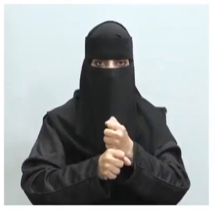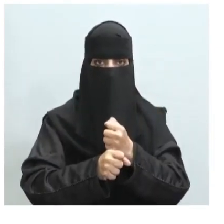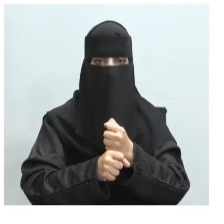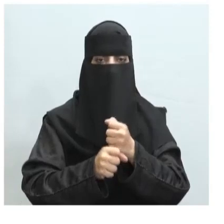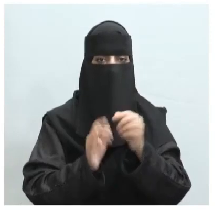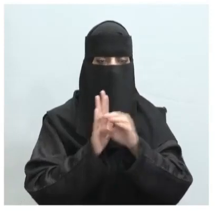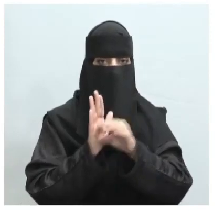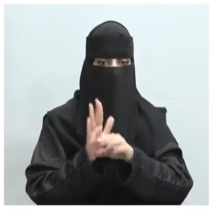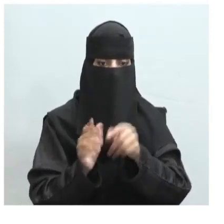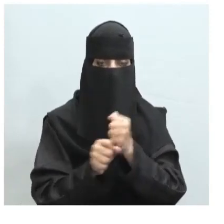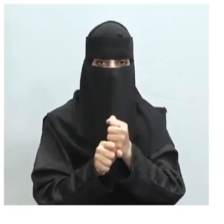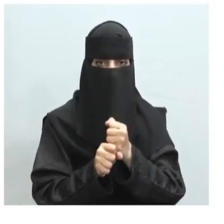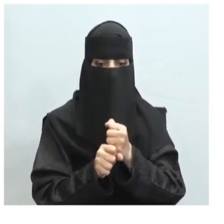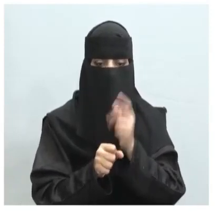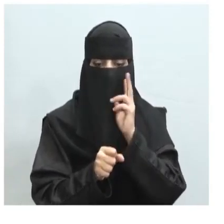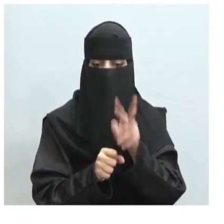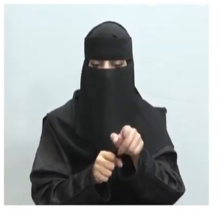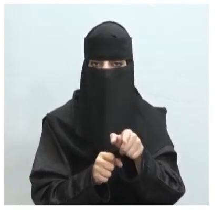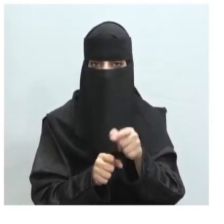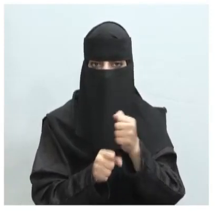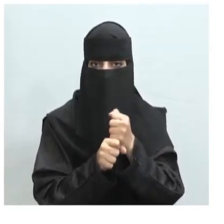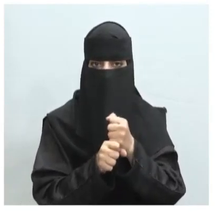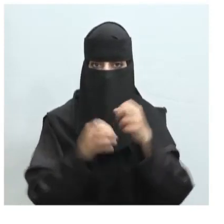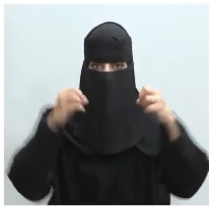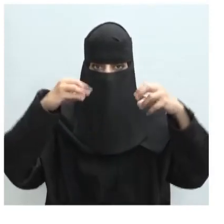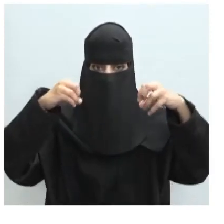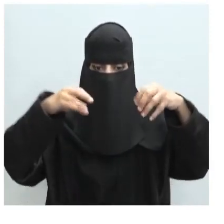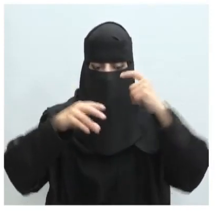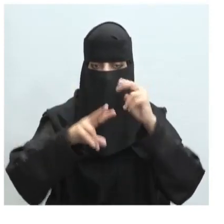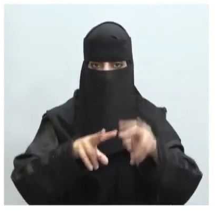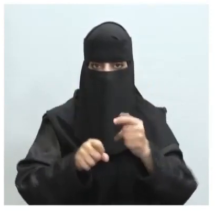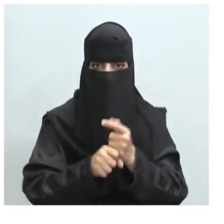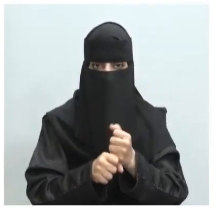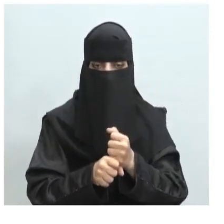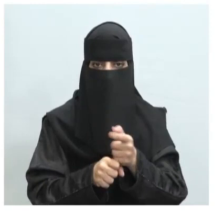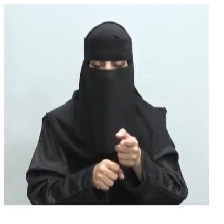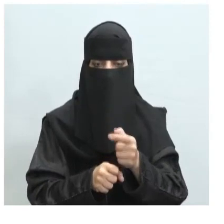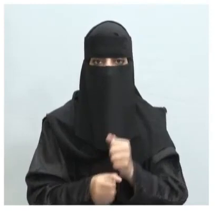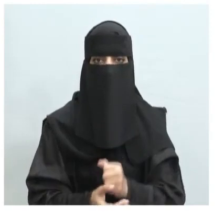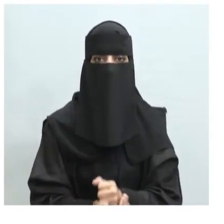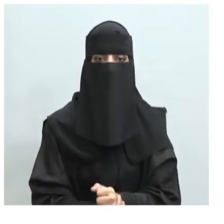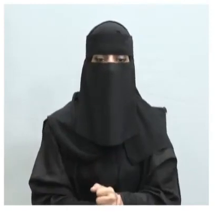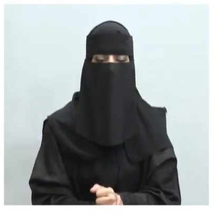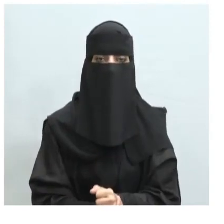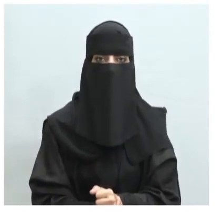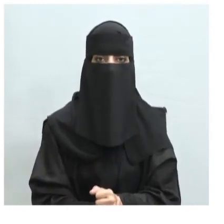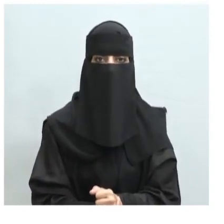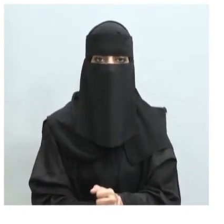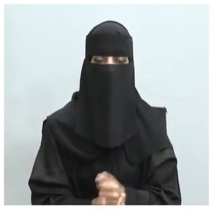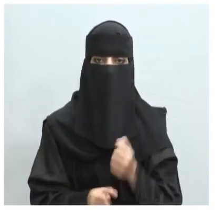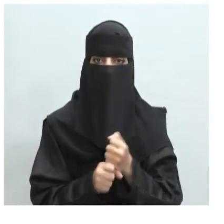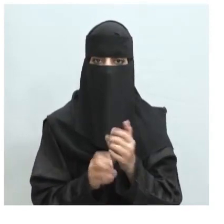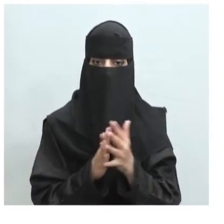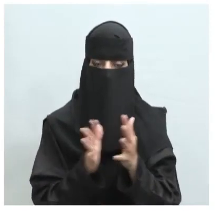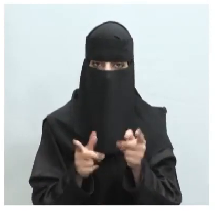الكهرباء في هذا المتنز شاهد ما هي الاستخدامات التي تشاهدها في هذا المتنزه لدينا